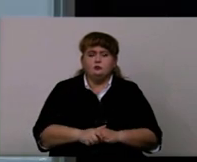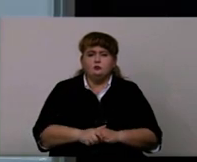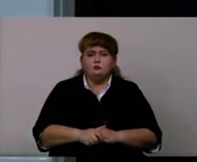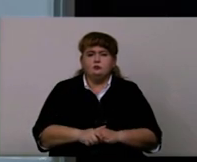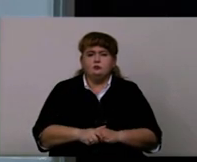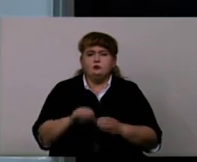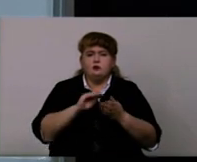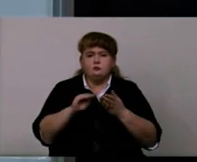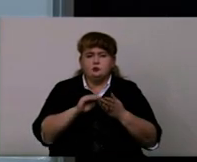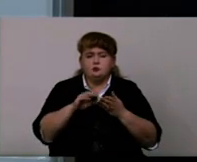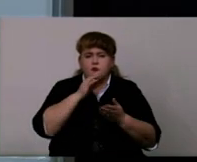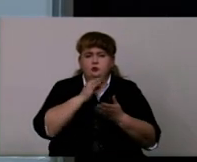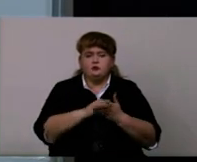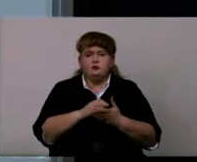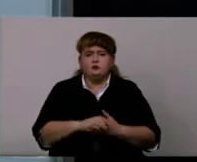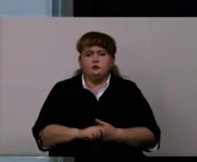Запишем ответ.